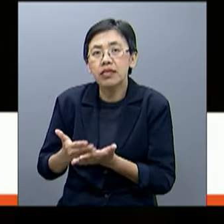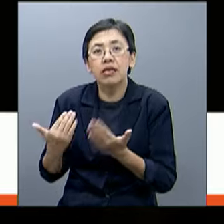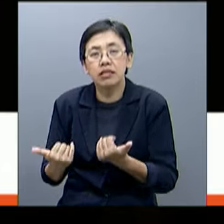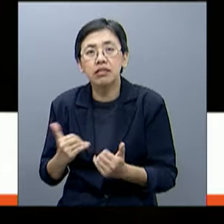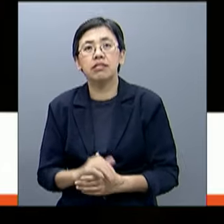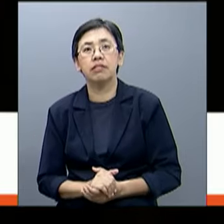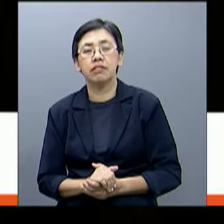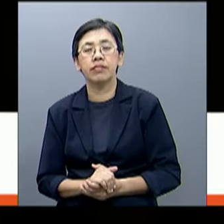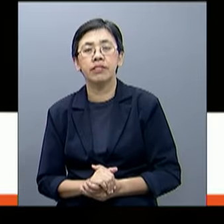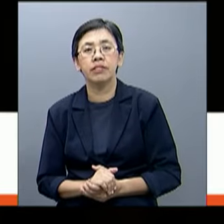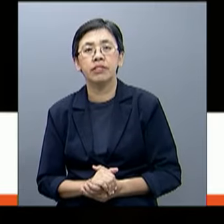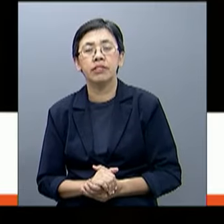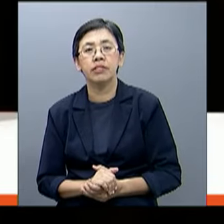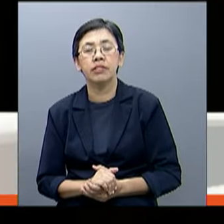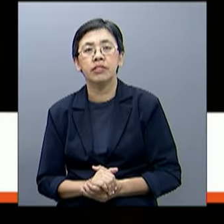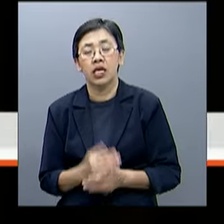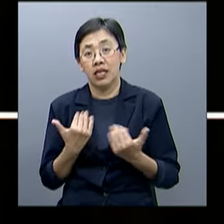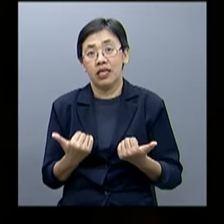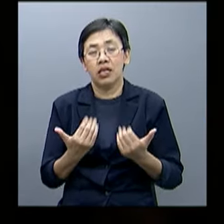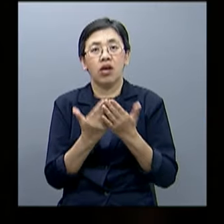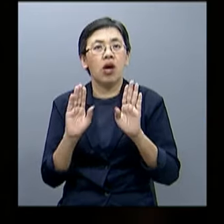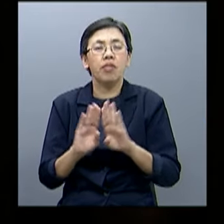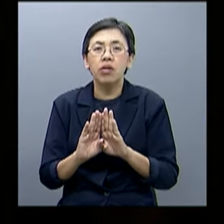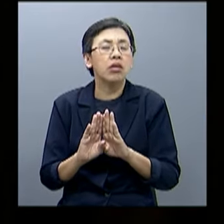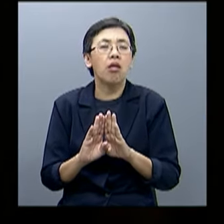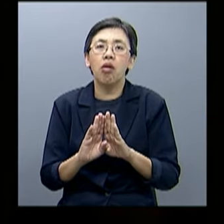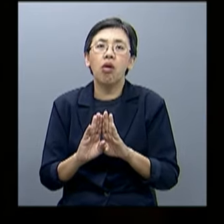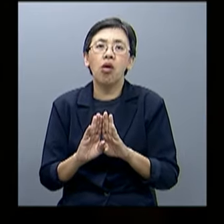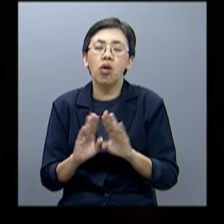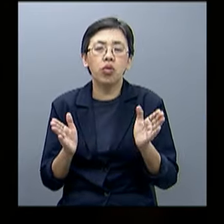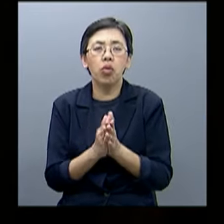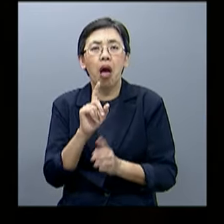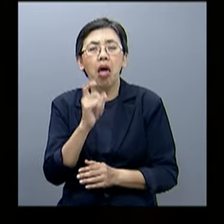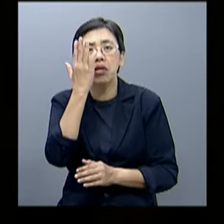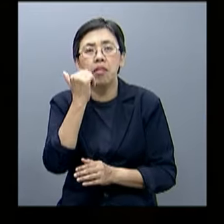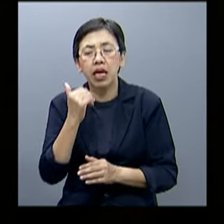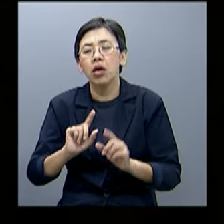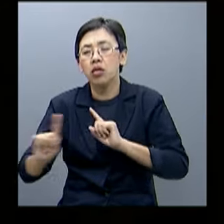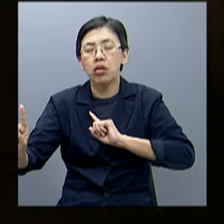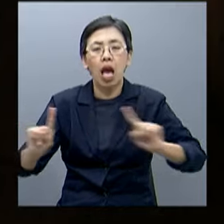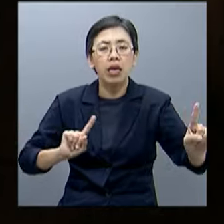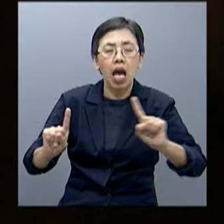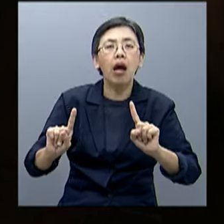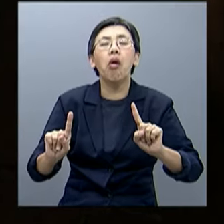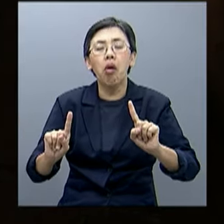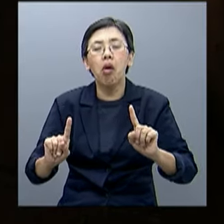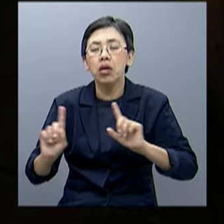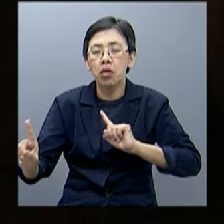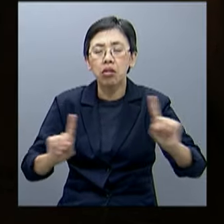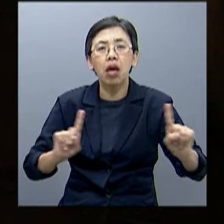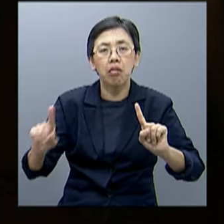ณะที่เวลานี้ครอบครัวไม่สามารถอยู่ด้วยกันได้นะครับเพราะว่าต้องแยกกันไปพักตามที่ต่างๆก่อน